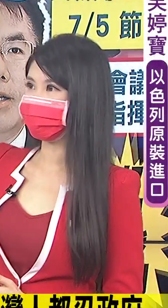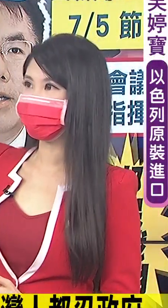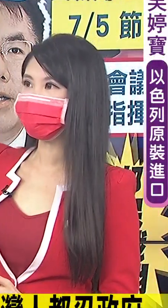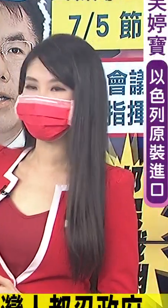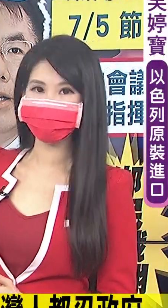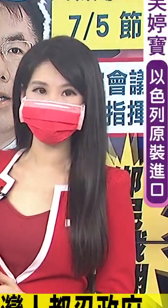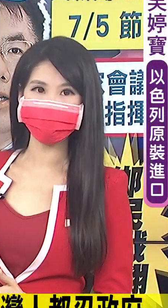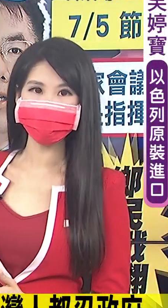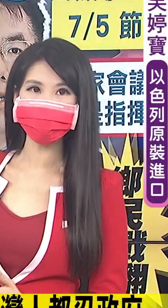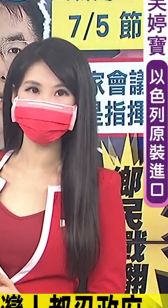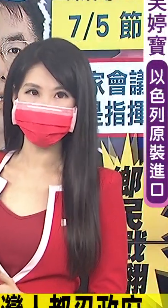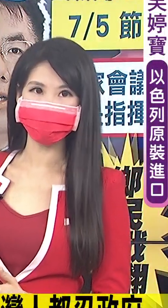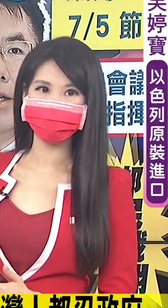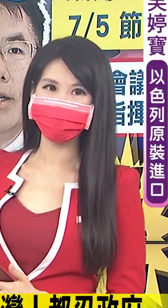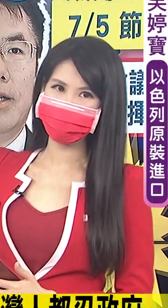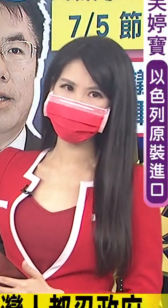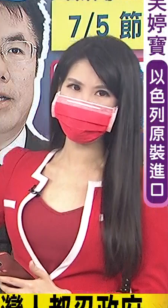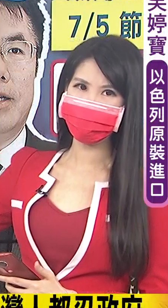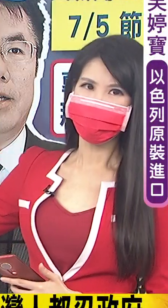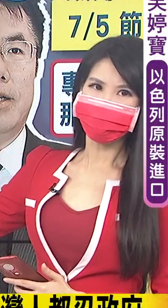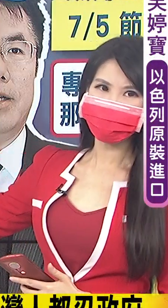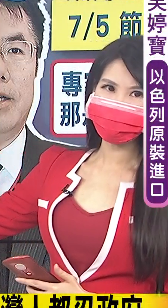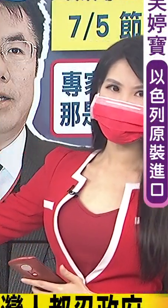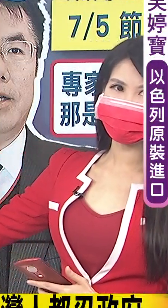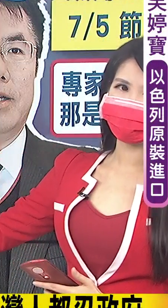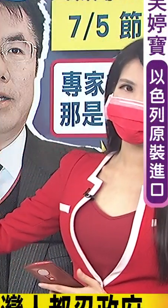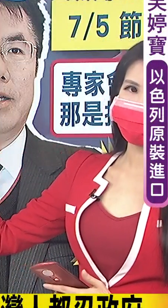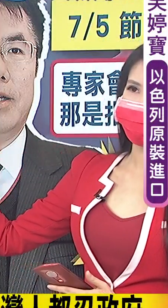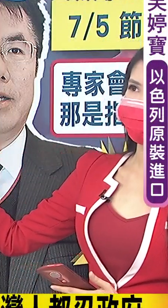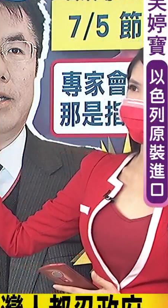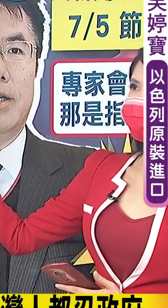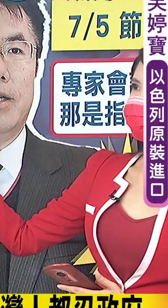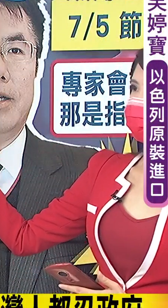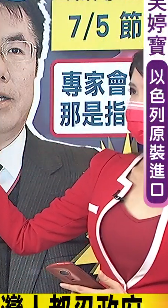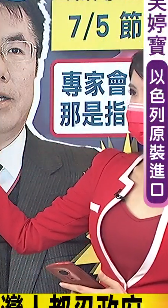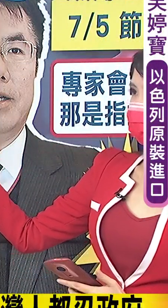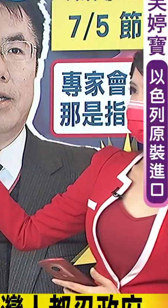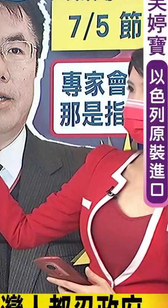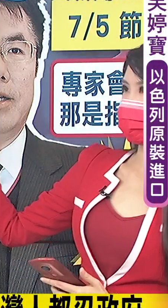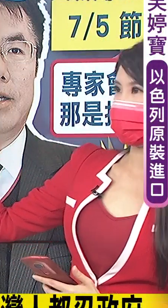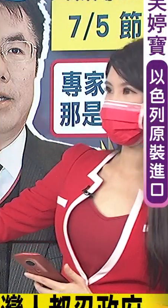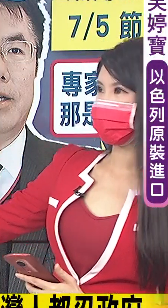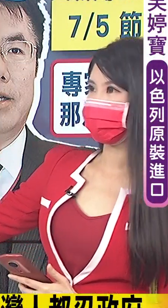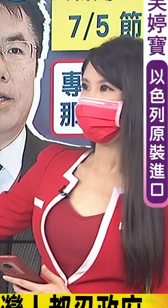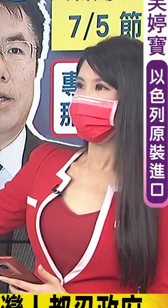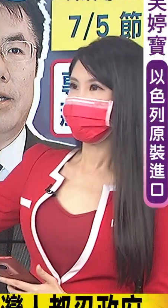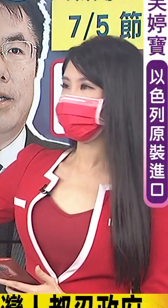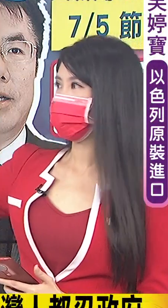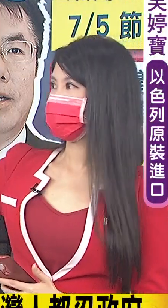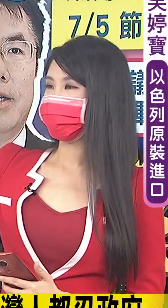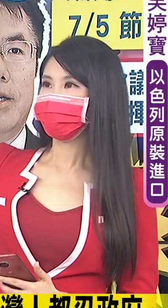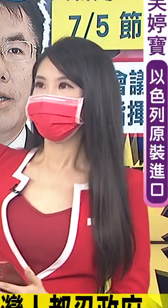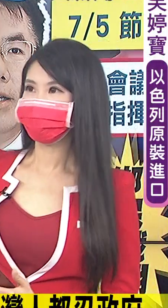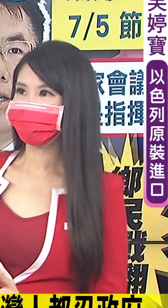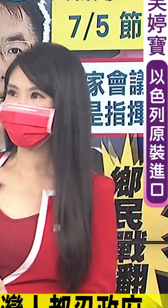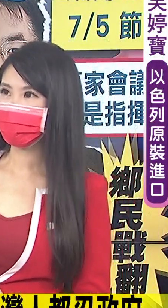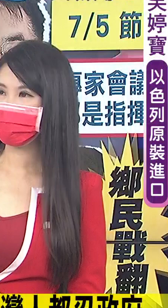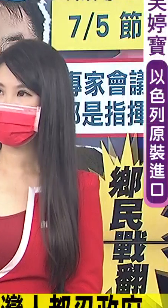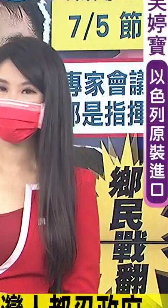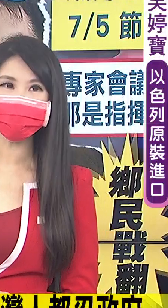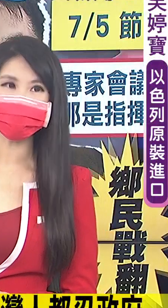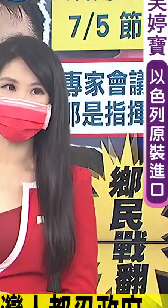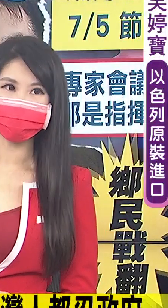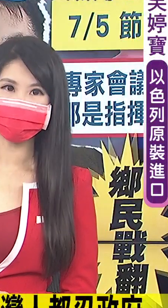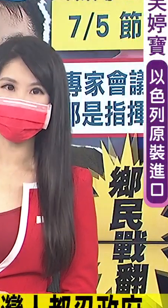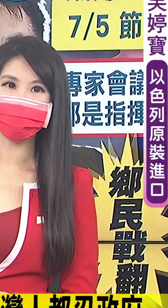在制造特权疫苗呢？没错啊，这第七类人员，这些人员怎么定的？谁来定的？他说他柯文哲